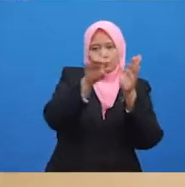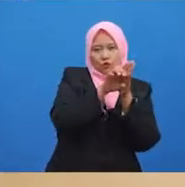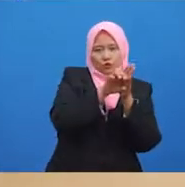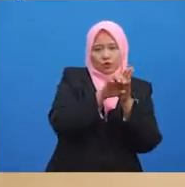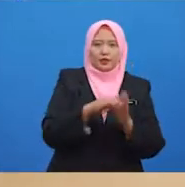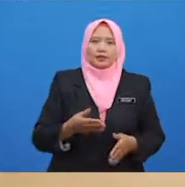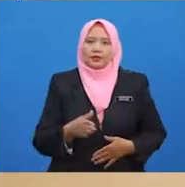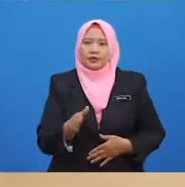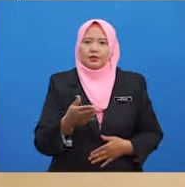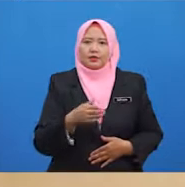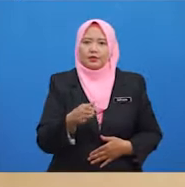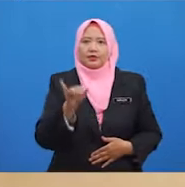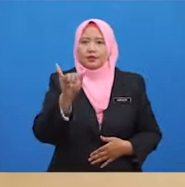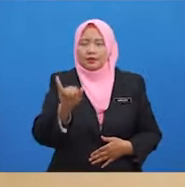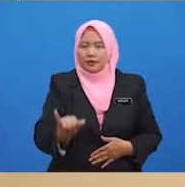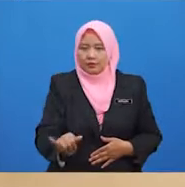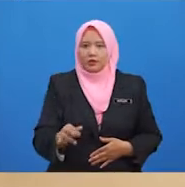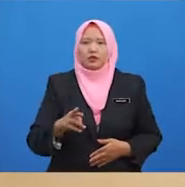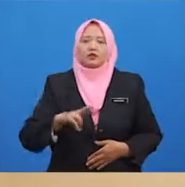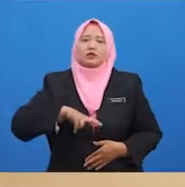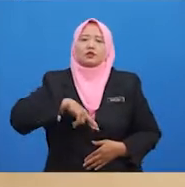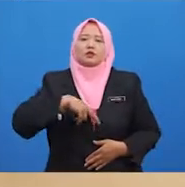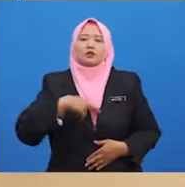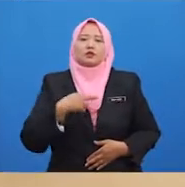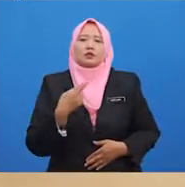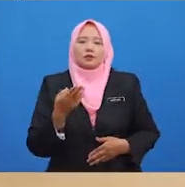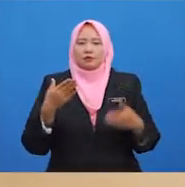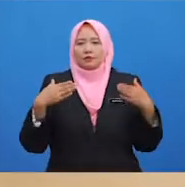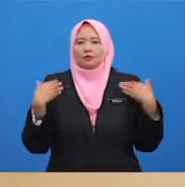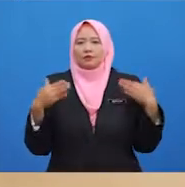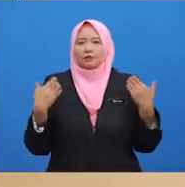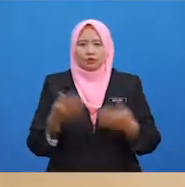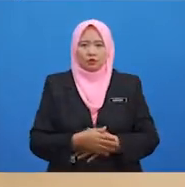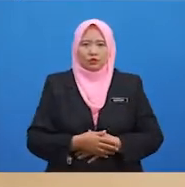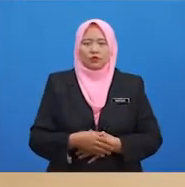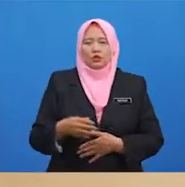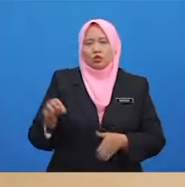Ikan-ikan yang riang merupakan contoh untuk 7 suku kata.